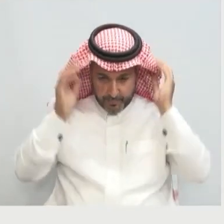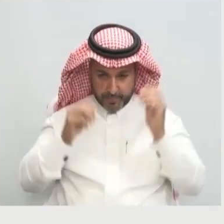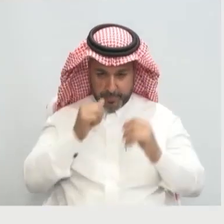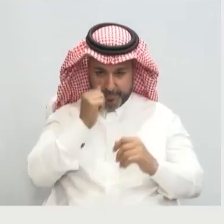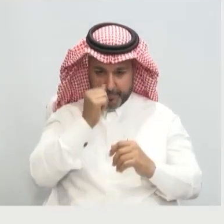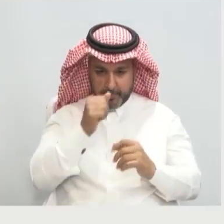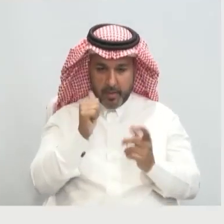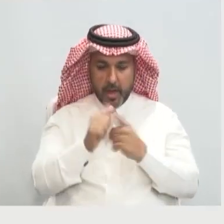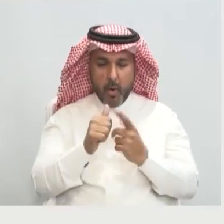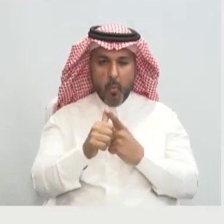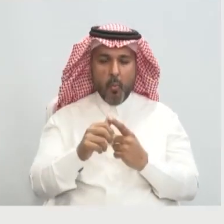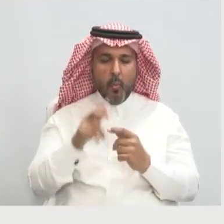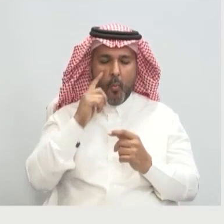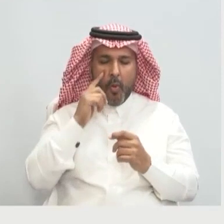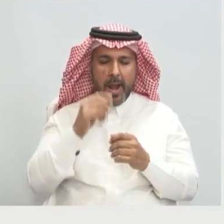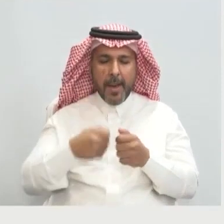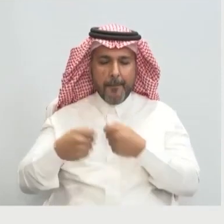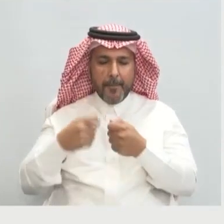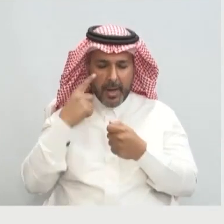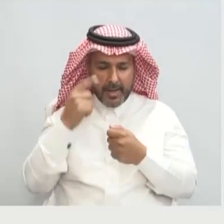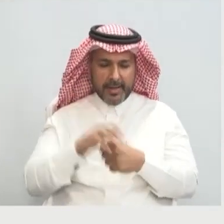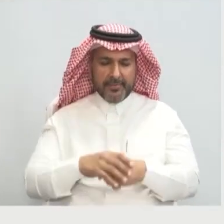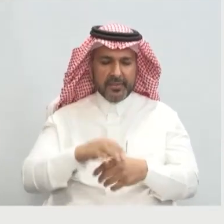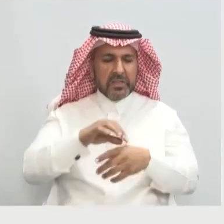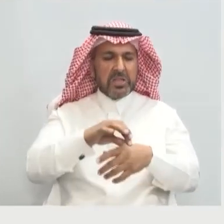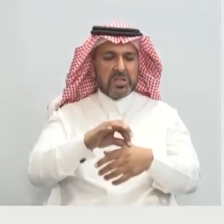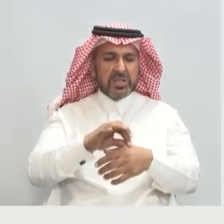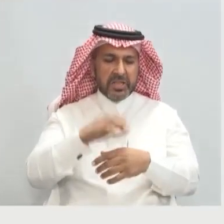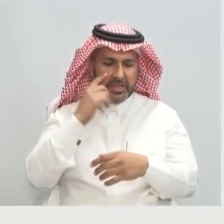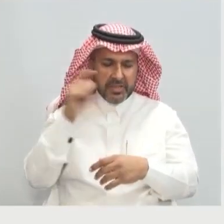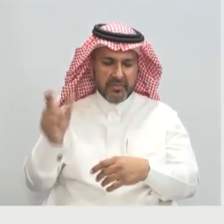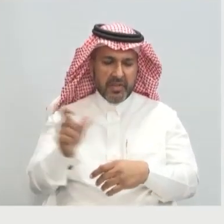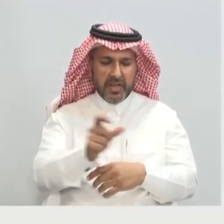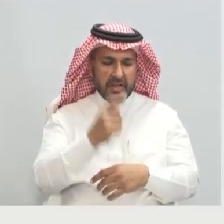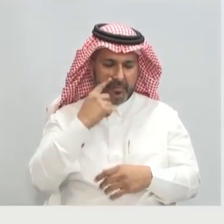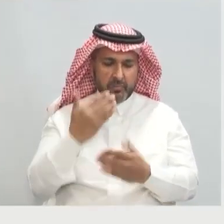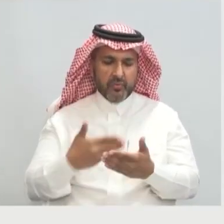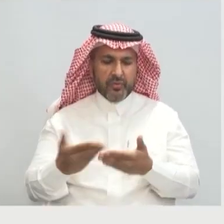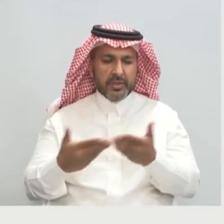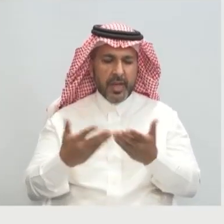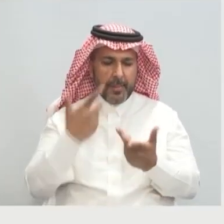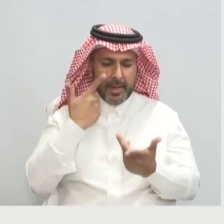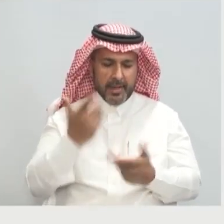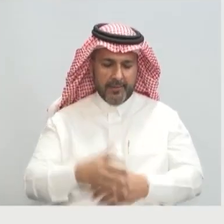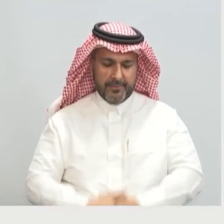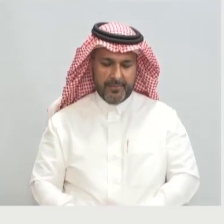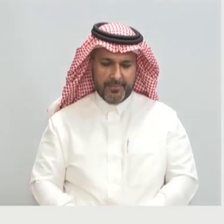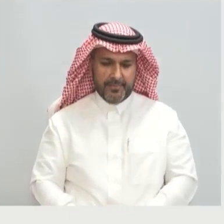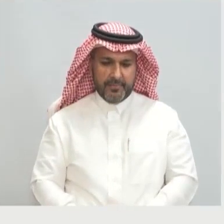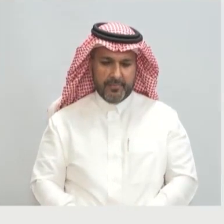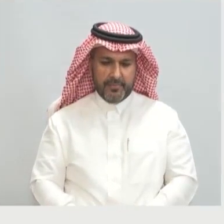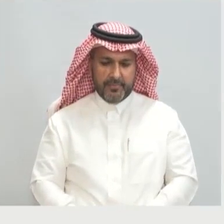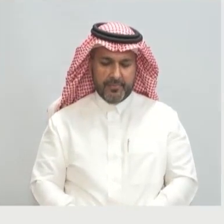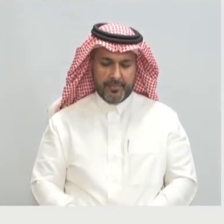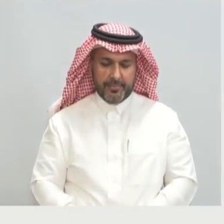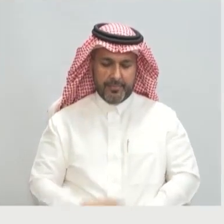بالكستر تسمح وسائل التواصل الاجتماعي بالتواصل المباشر مع الاخرين مما يتيح للمنظمات سواء كانت صغيره او